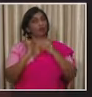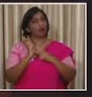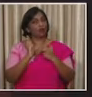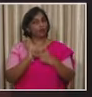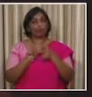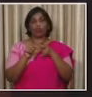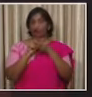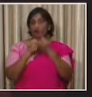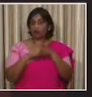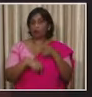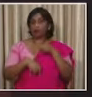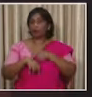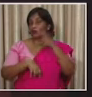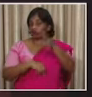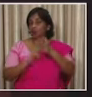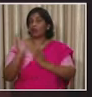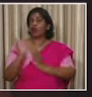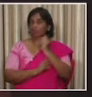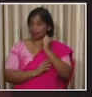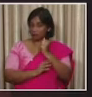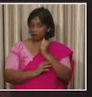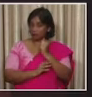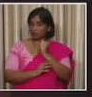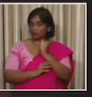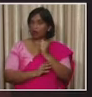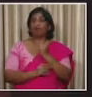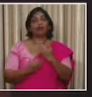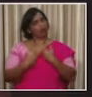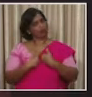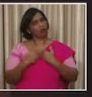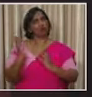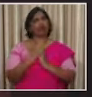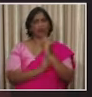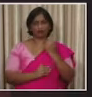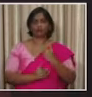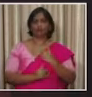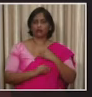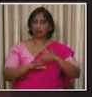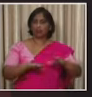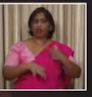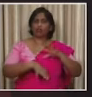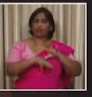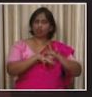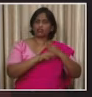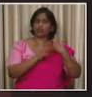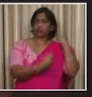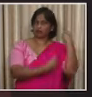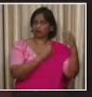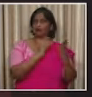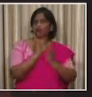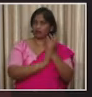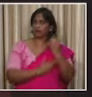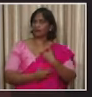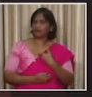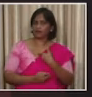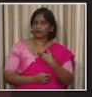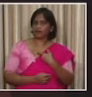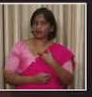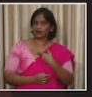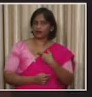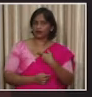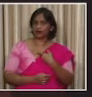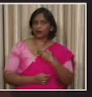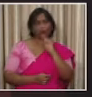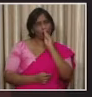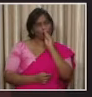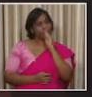ජනතා අයිතියට පත් කරන්න තියෙන අයිතියම අපිටත් තියෙනවා සක්වල හුස්ම වැඩසටහන් ක්‍රියාත්මක කරන්න. පව්